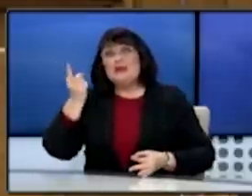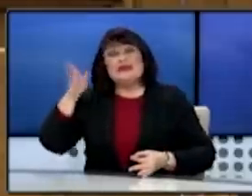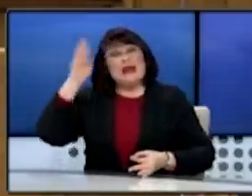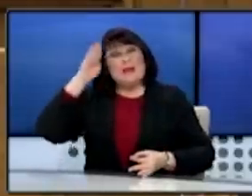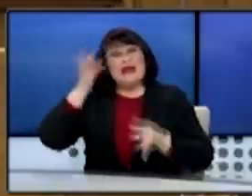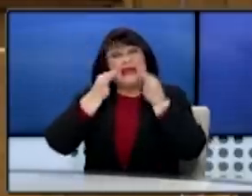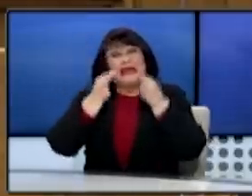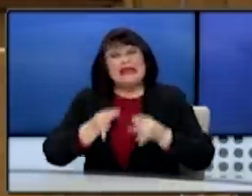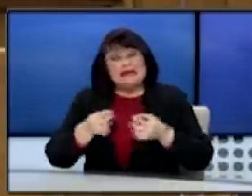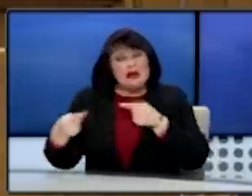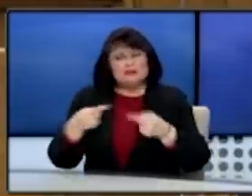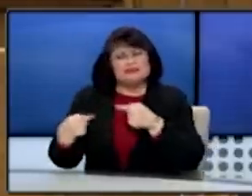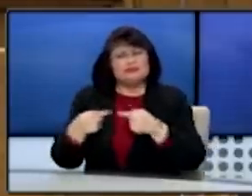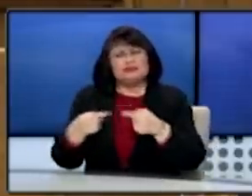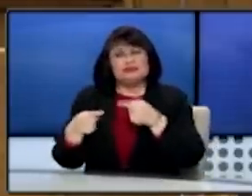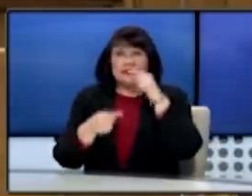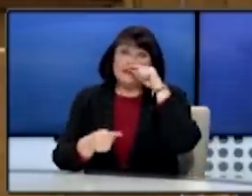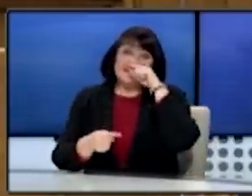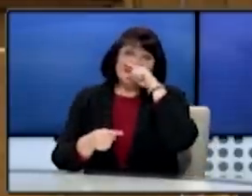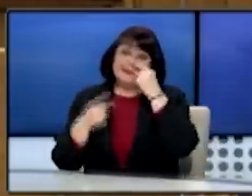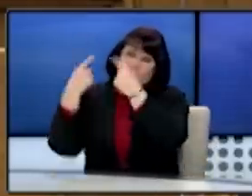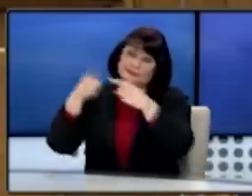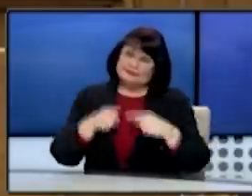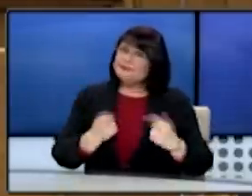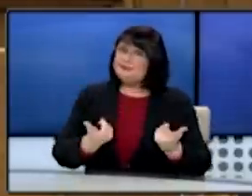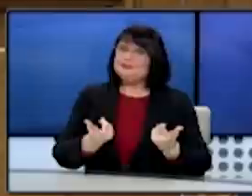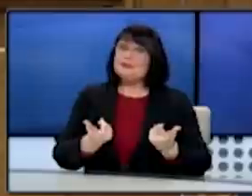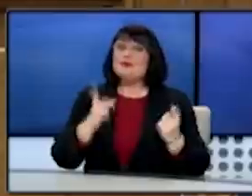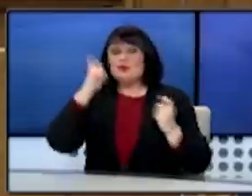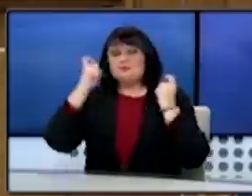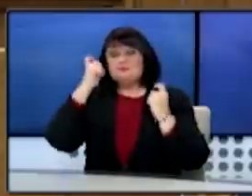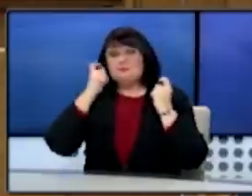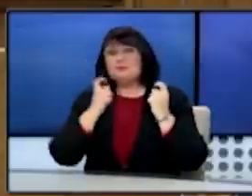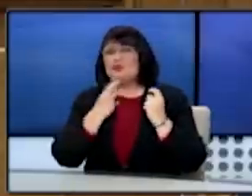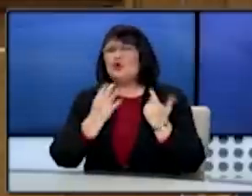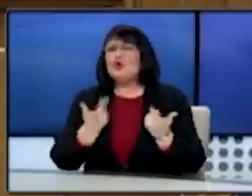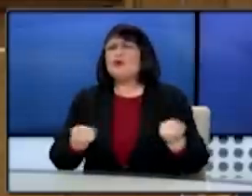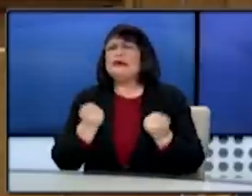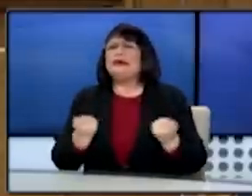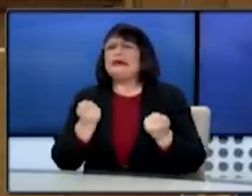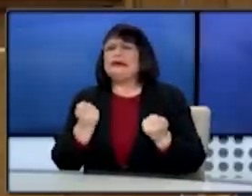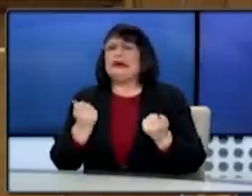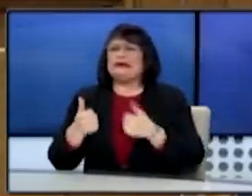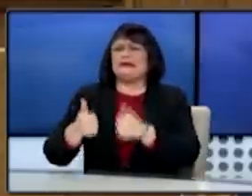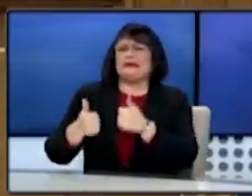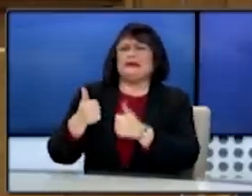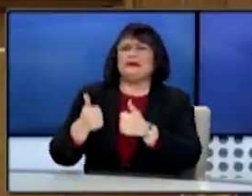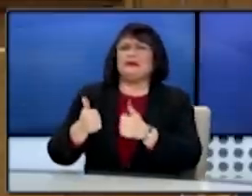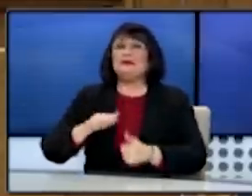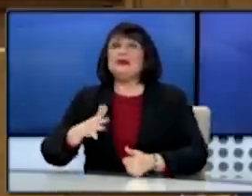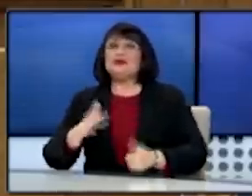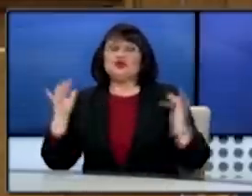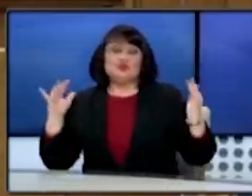ΣΥΠΑ και την Κίνα, άλλα κέντρα. Μια διαπάλη η οποία πολύ πιθανό να έχει επιπτώσεις και